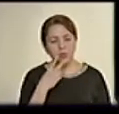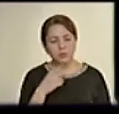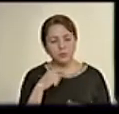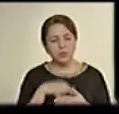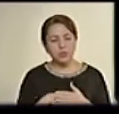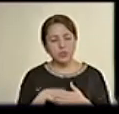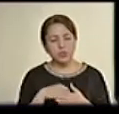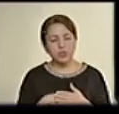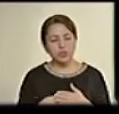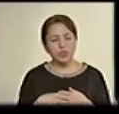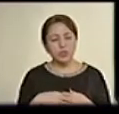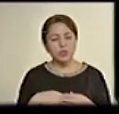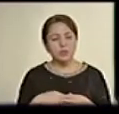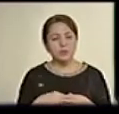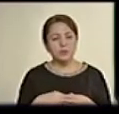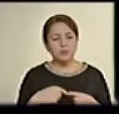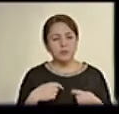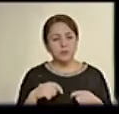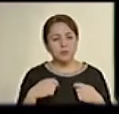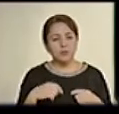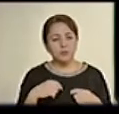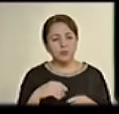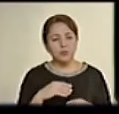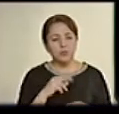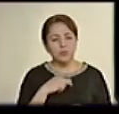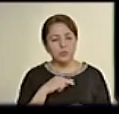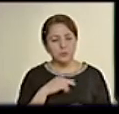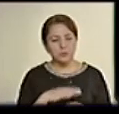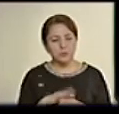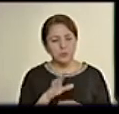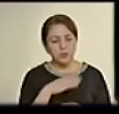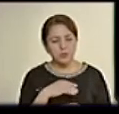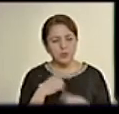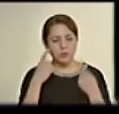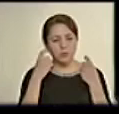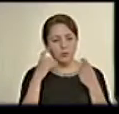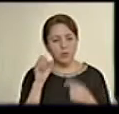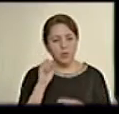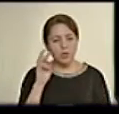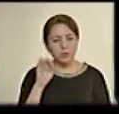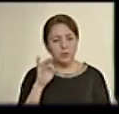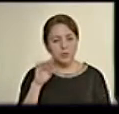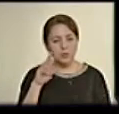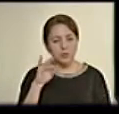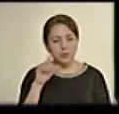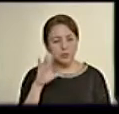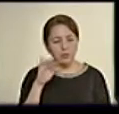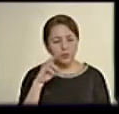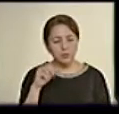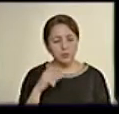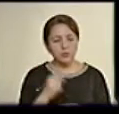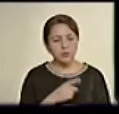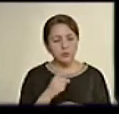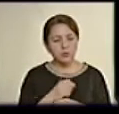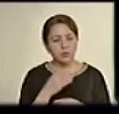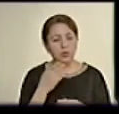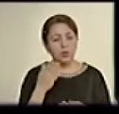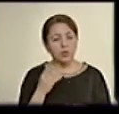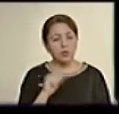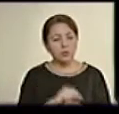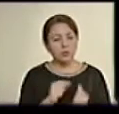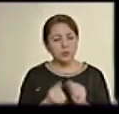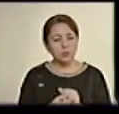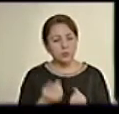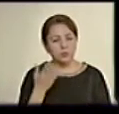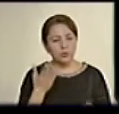ishlari yuritilgan ekan Buxoro amirligida. O'sha bozordagi tosh tarozi yoki uzunlik o'lchovini ham